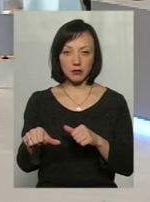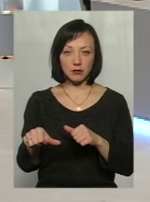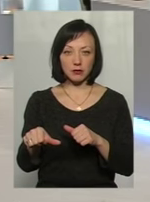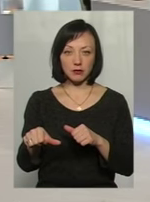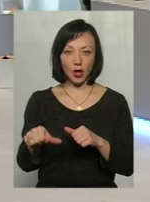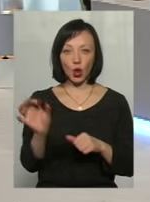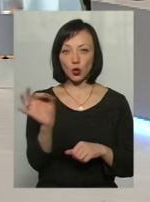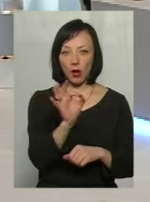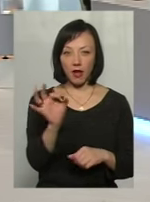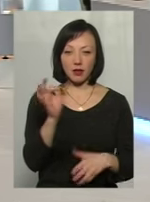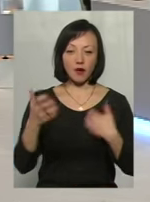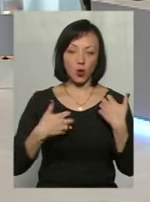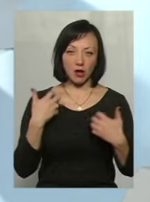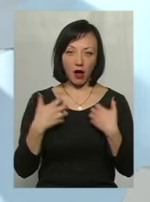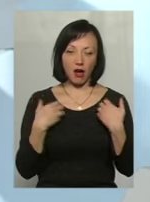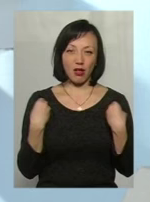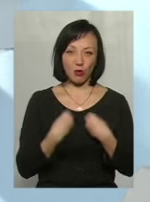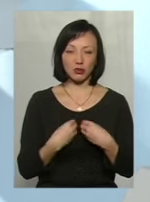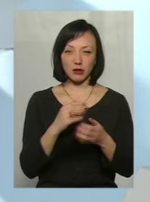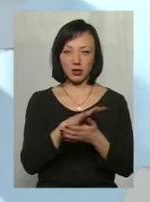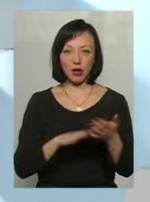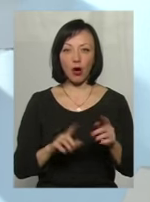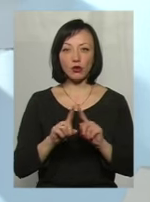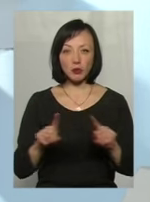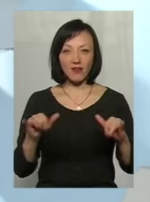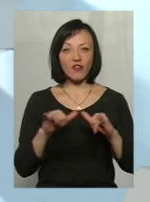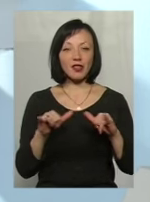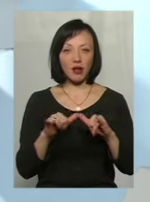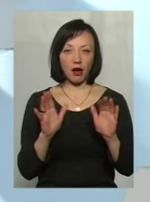окрім туалетів, роздягалок і так далі. Особливо столова буде